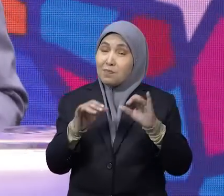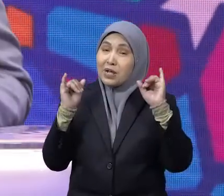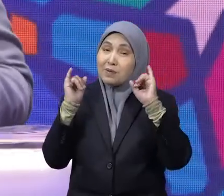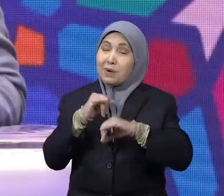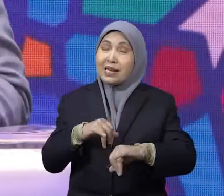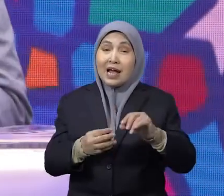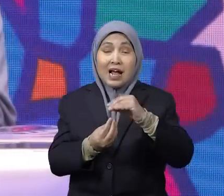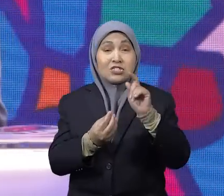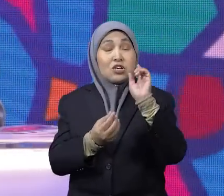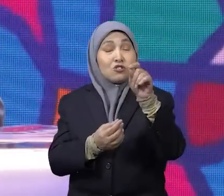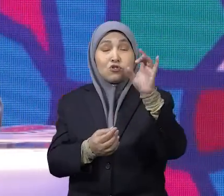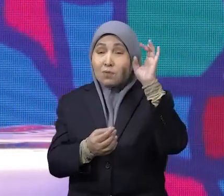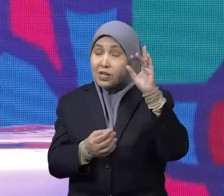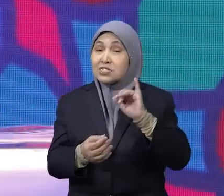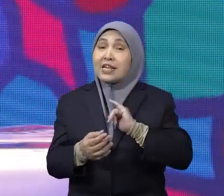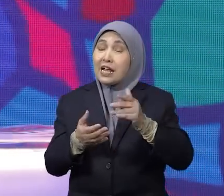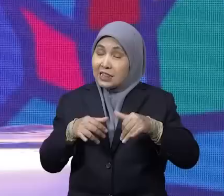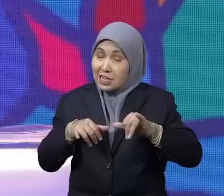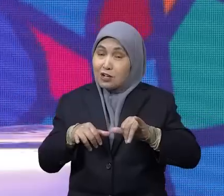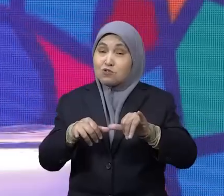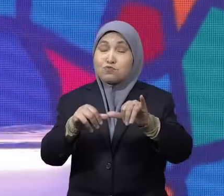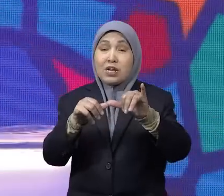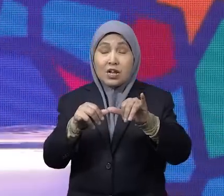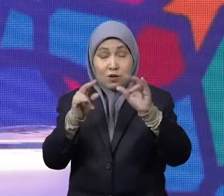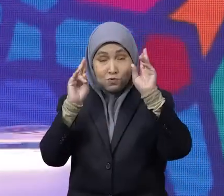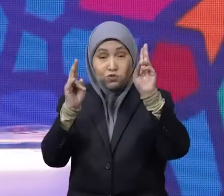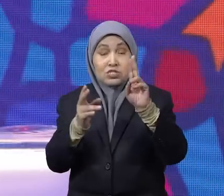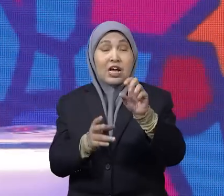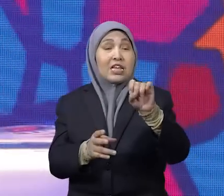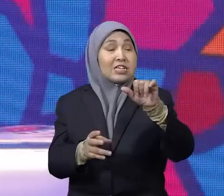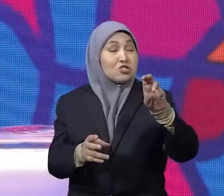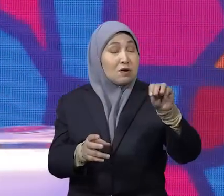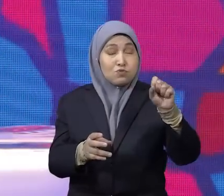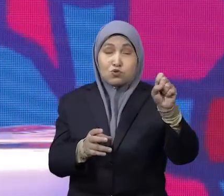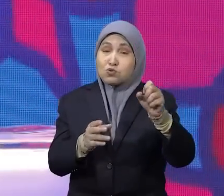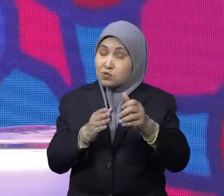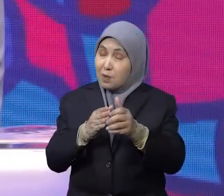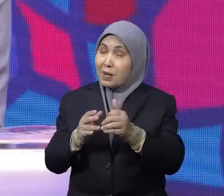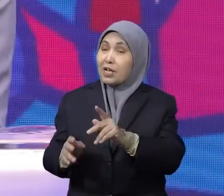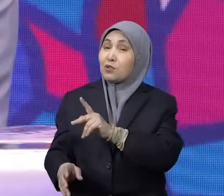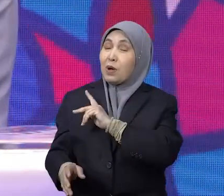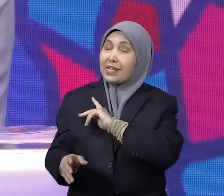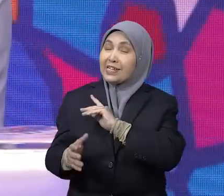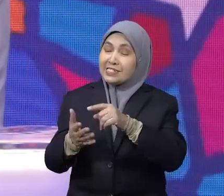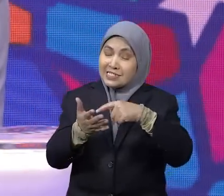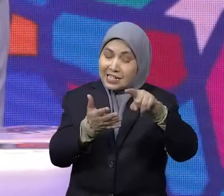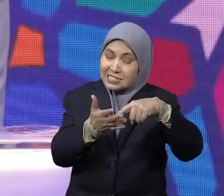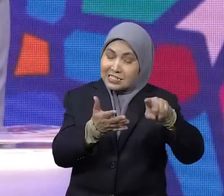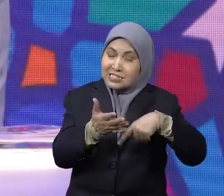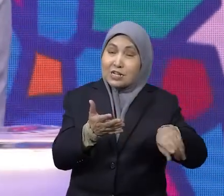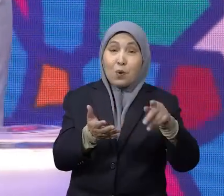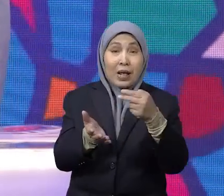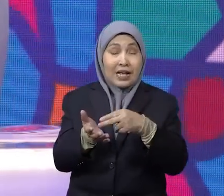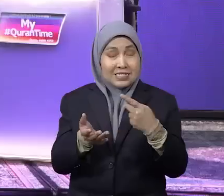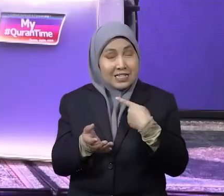Jadi insyaAllah saya nak terus kepada Al-Fadhil Ustaz Syamsul untuk mengemudi sesi ulang kaji kita pada kali